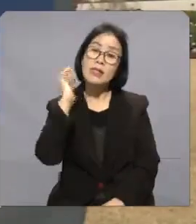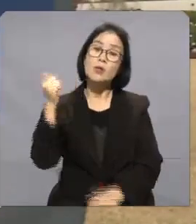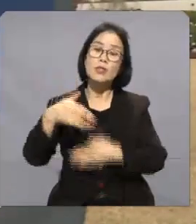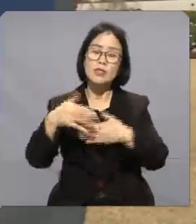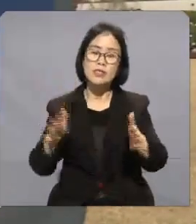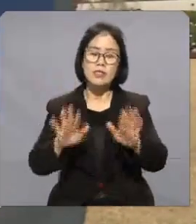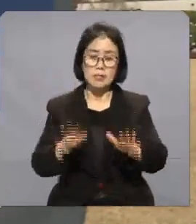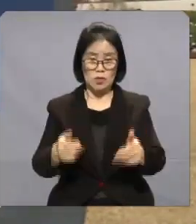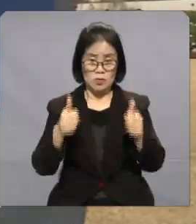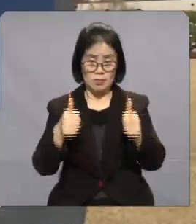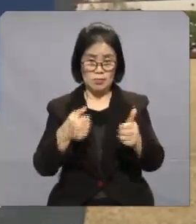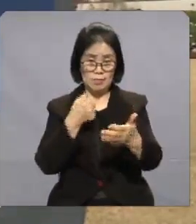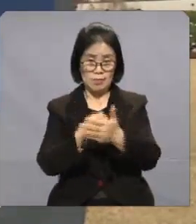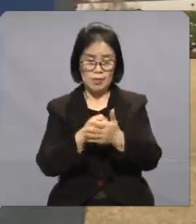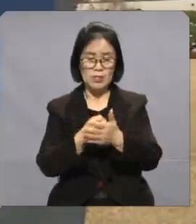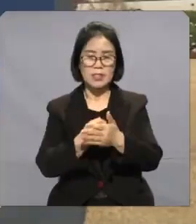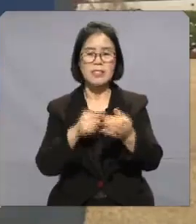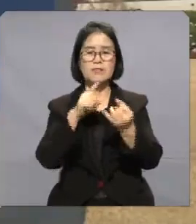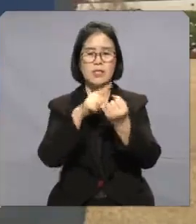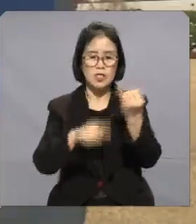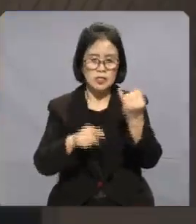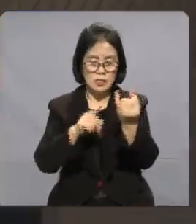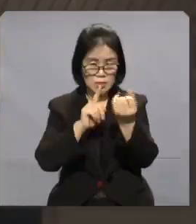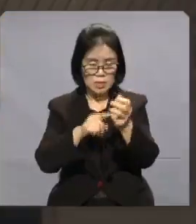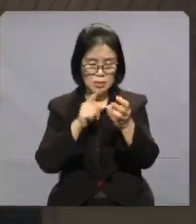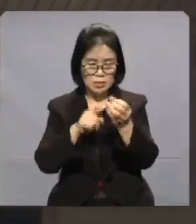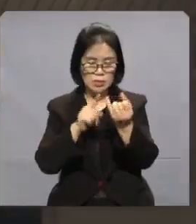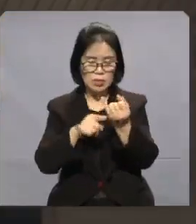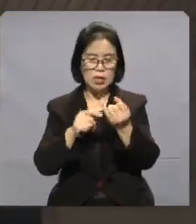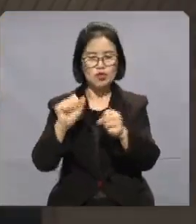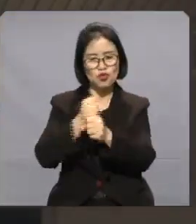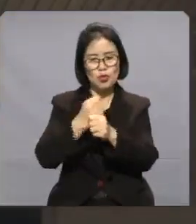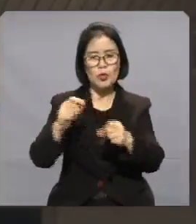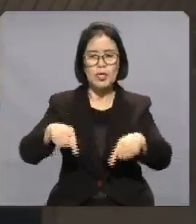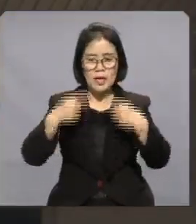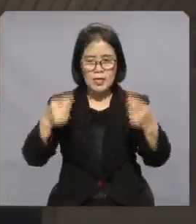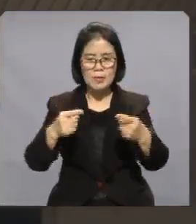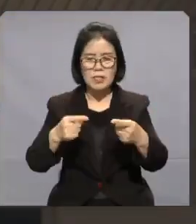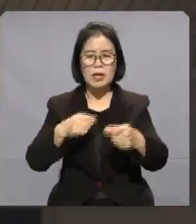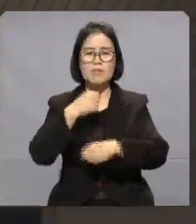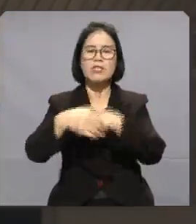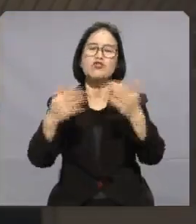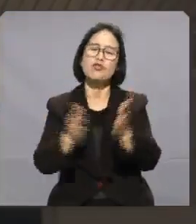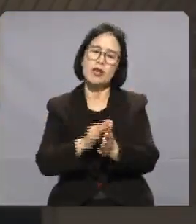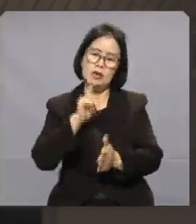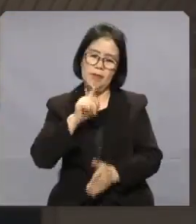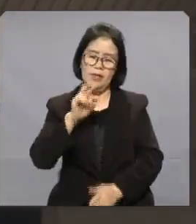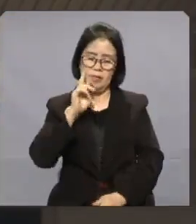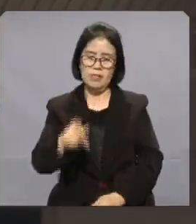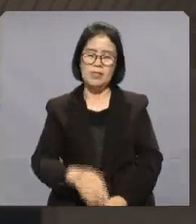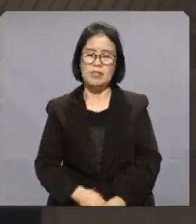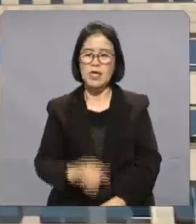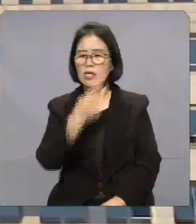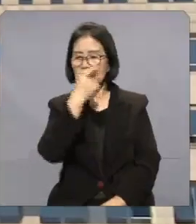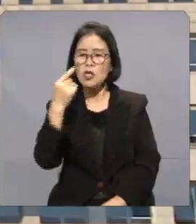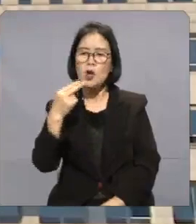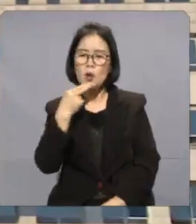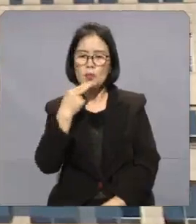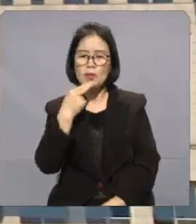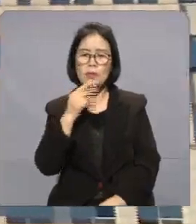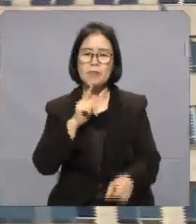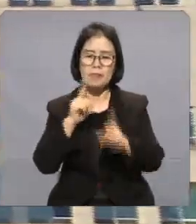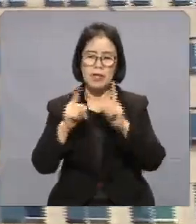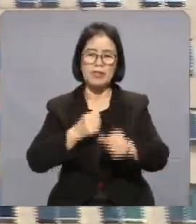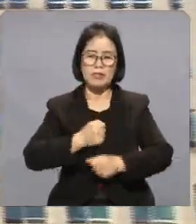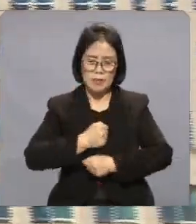대통령실은 이번 판결로 김 여사가 주가 조작에 관여했다는 민주당 주장이 깨졌다며 근거 없는 일방적